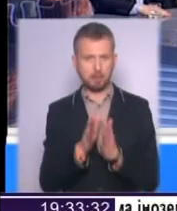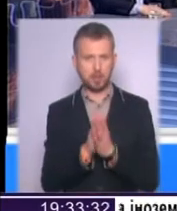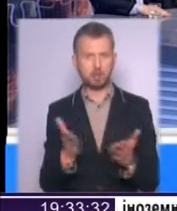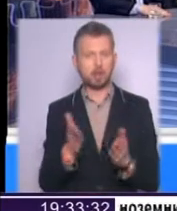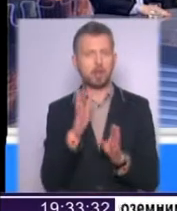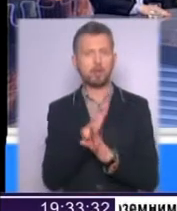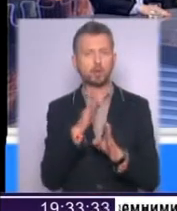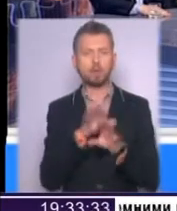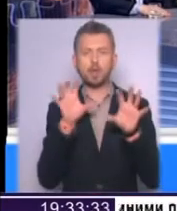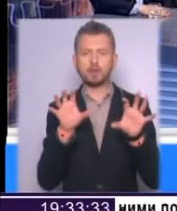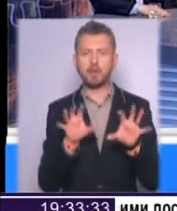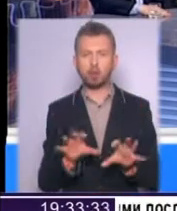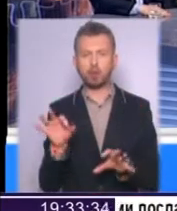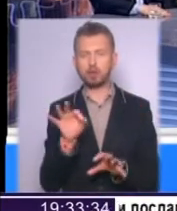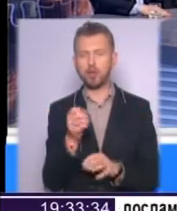судьба закона